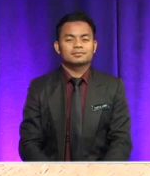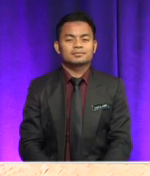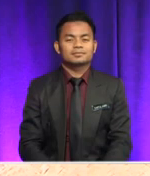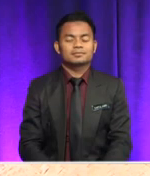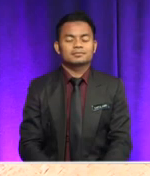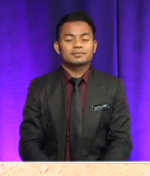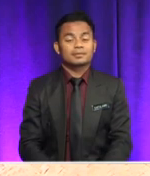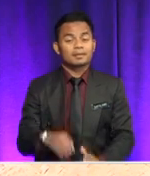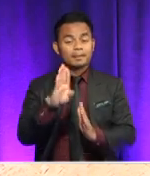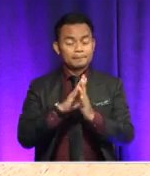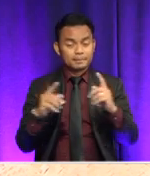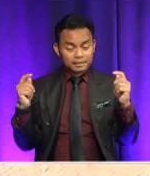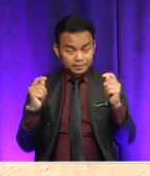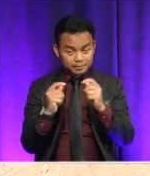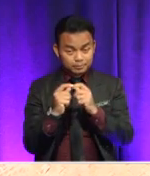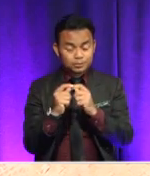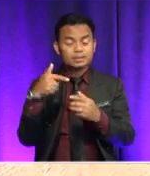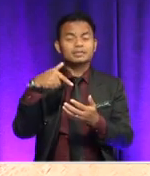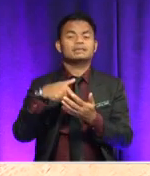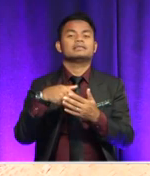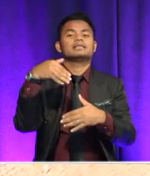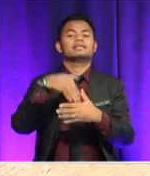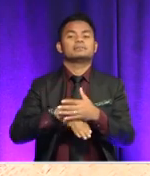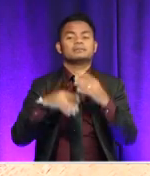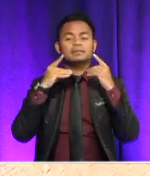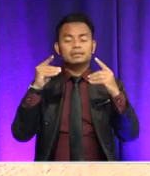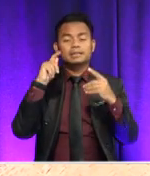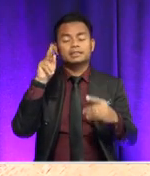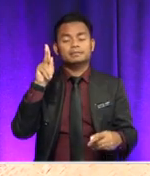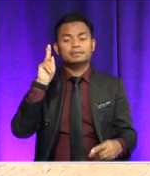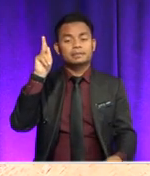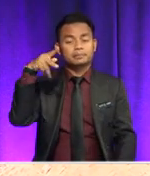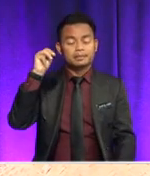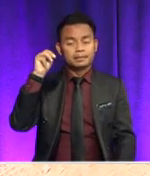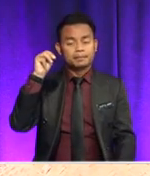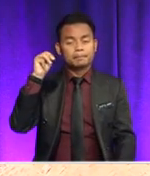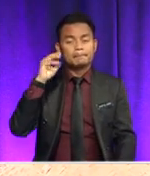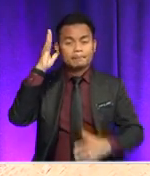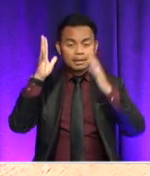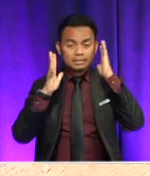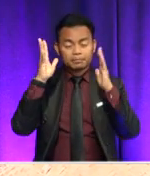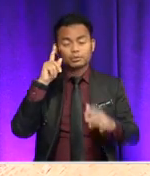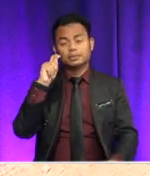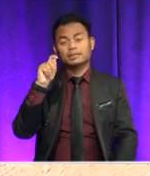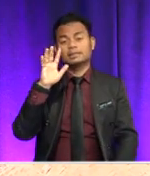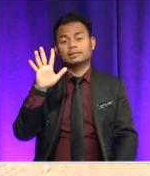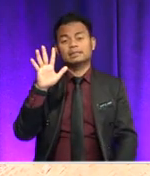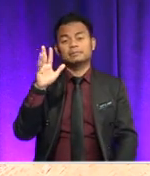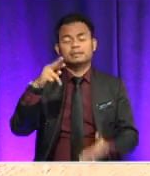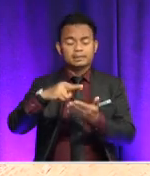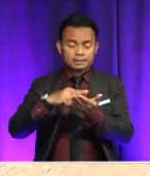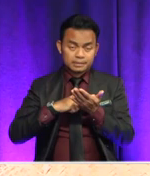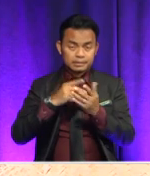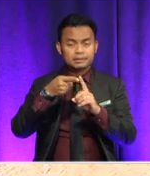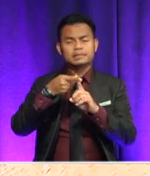bertemu kembali kita di di TV KPM tentunya untuk bahasa Melayu Ting kata 5 dengan topik kita pada hari ini rezeki